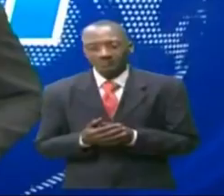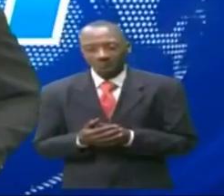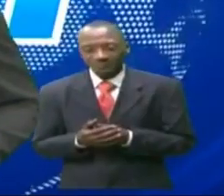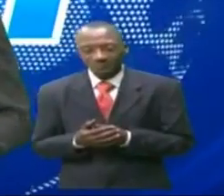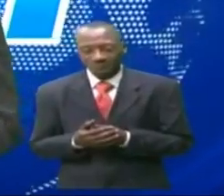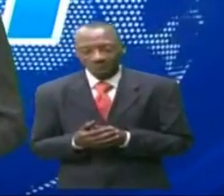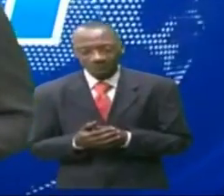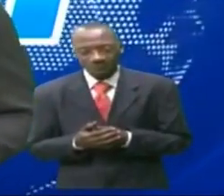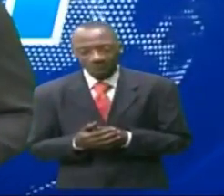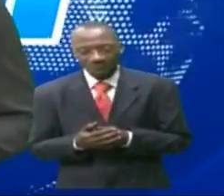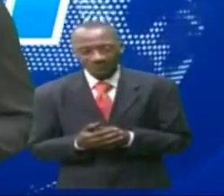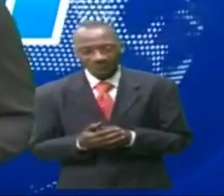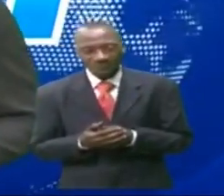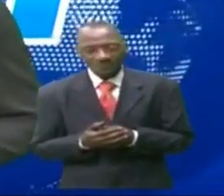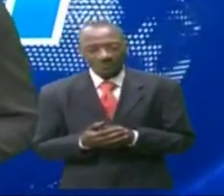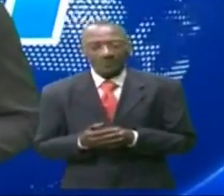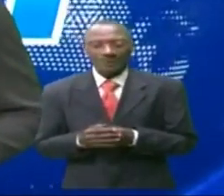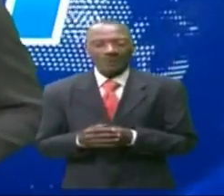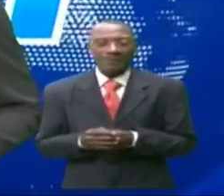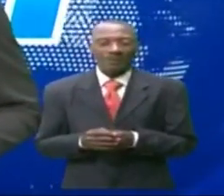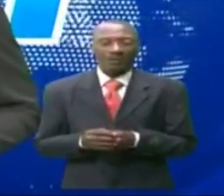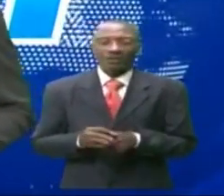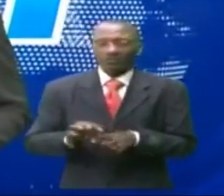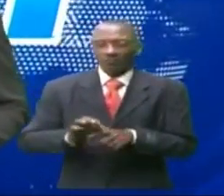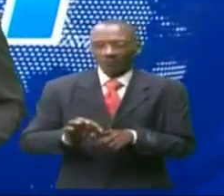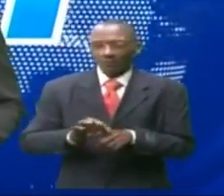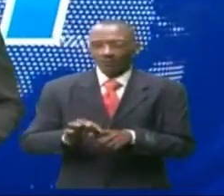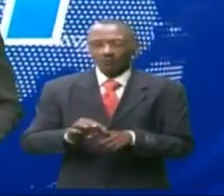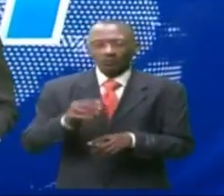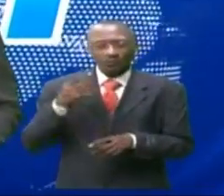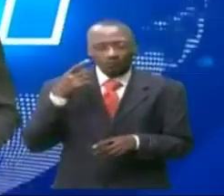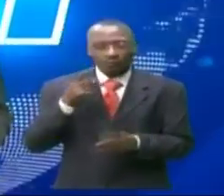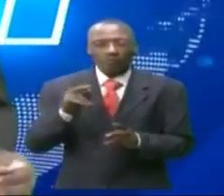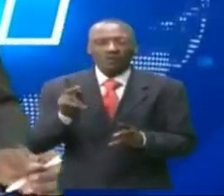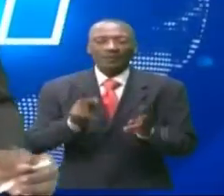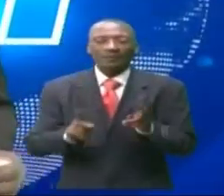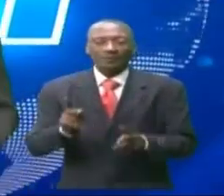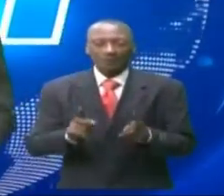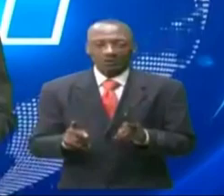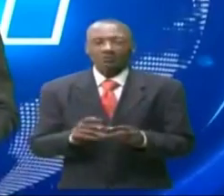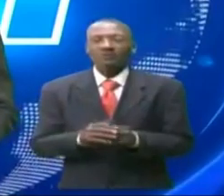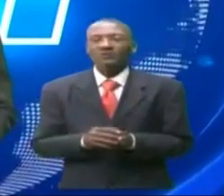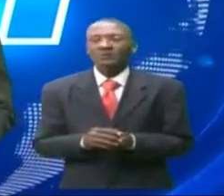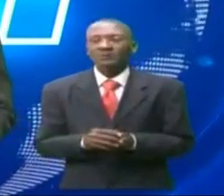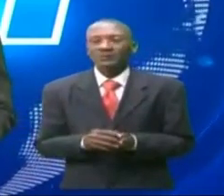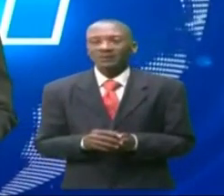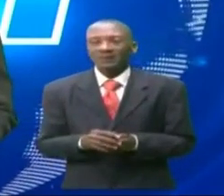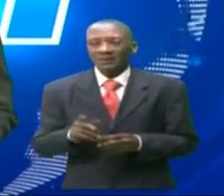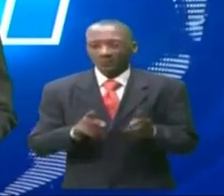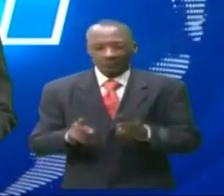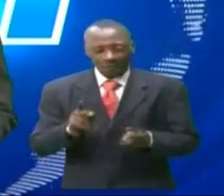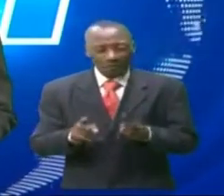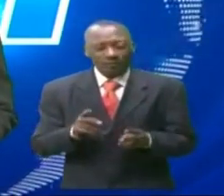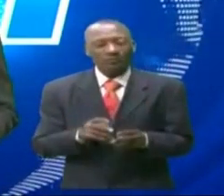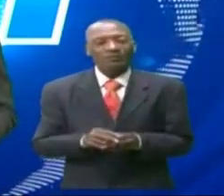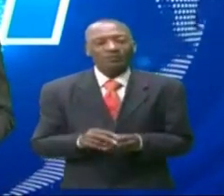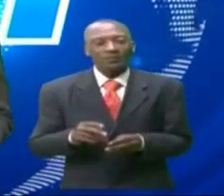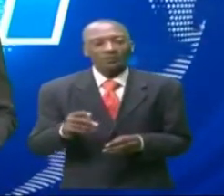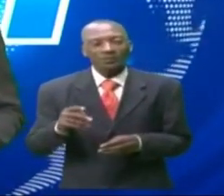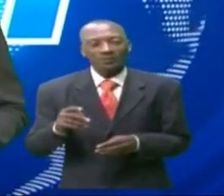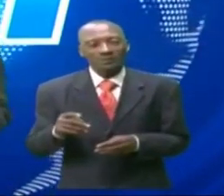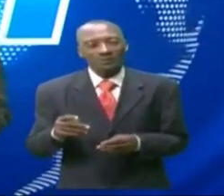affirmation, la population de l'Ituri participera bel et bien aux élections de décembre 2023. De